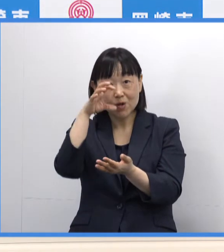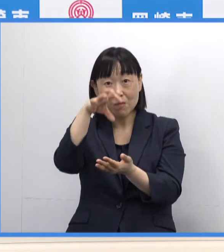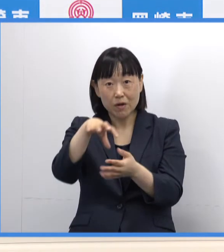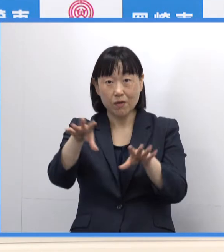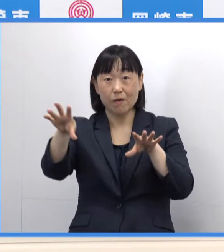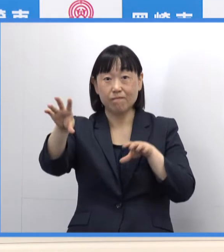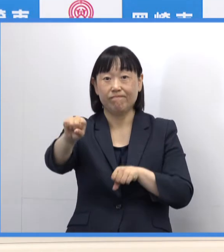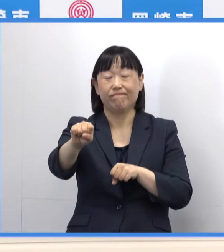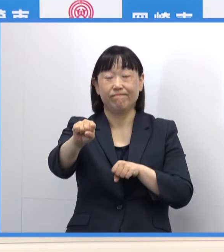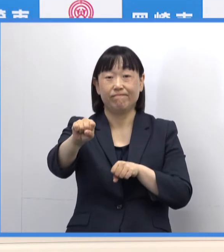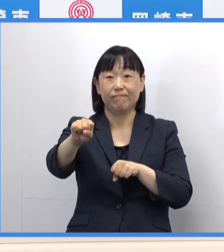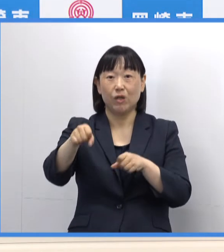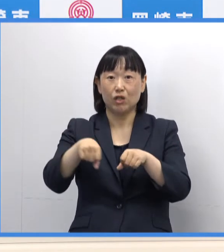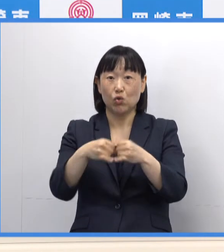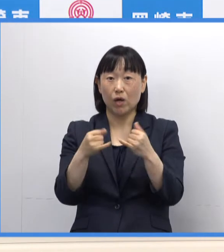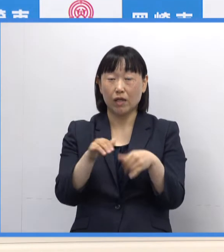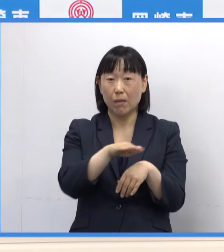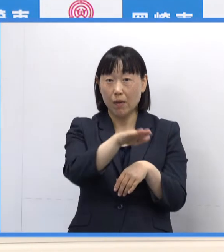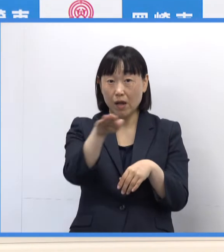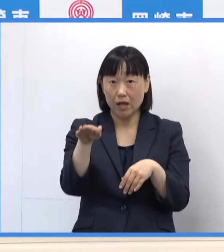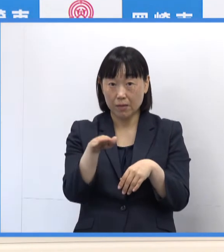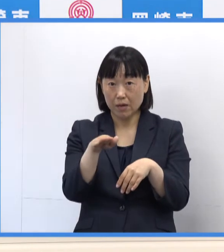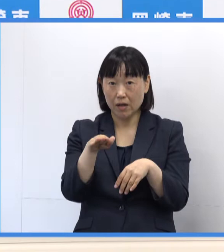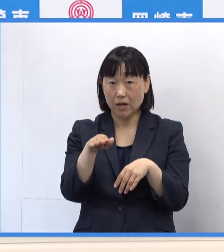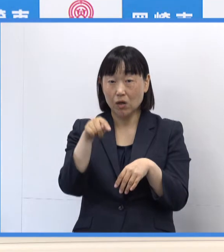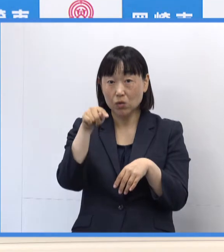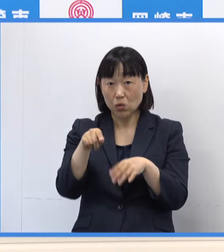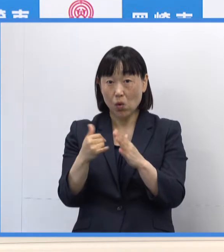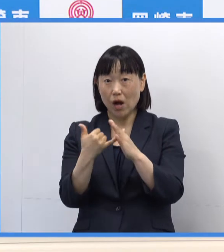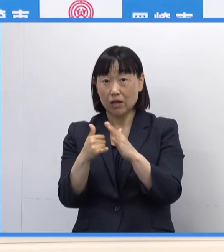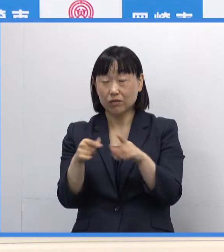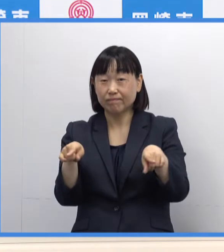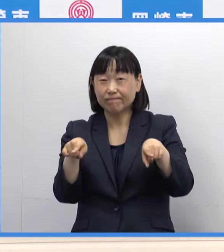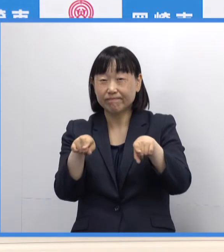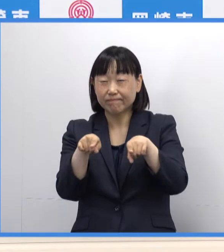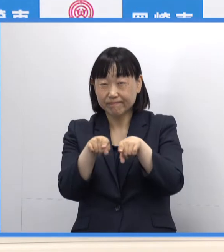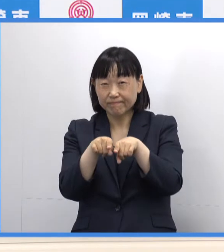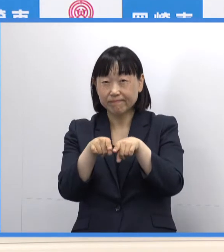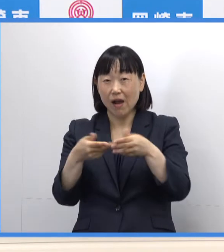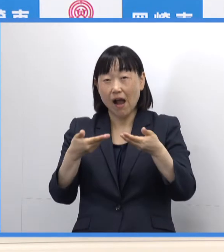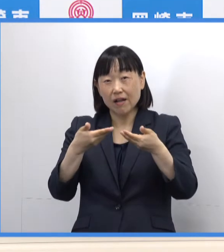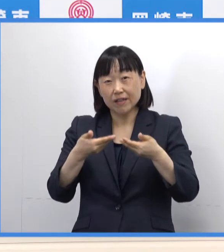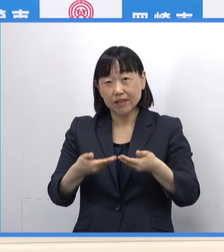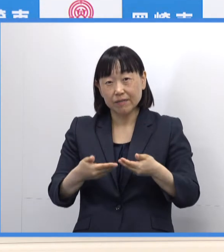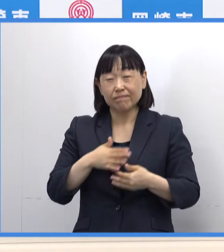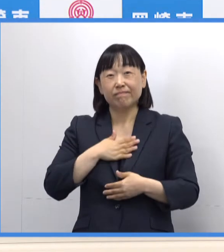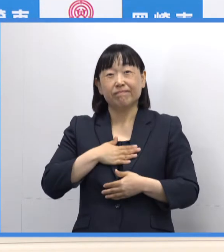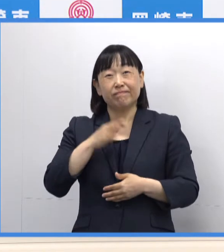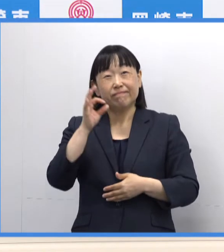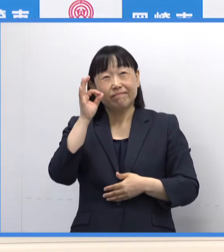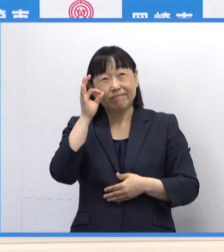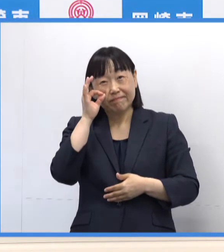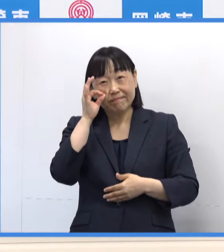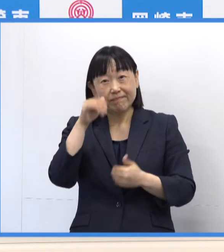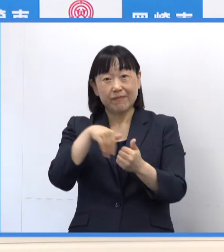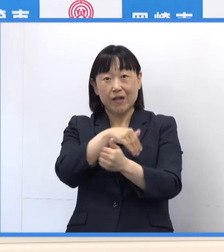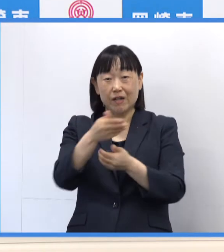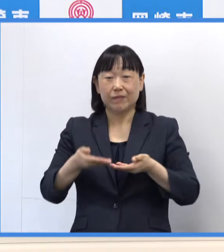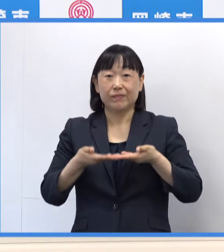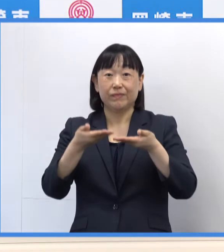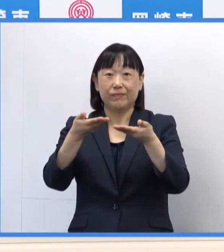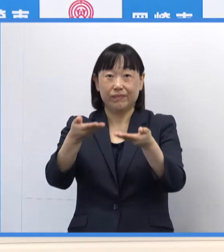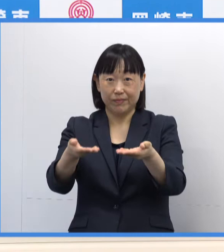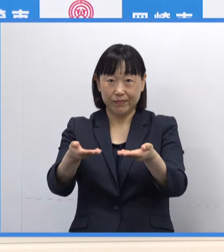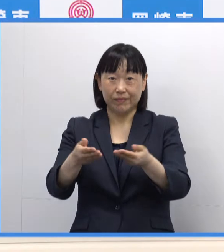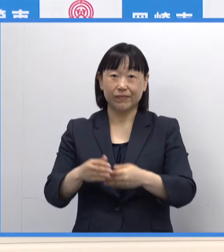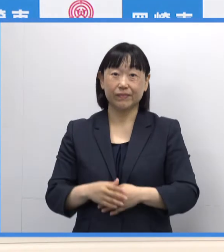を確保して、障害をお持ちの方とそのご家族の皆様に安全快適な環境を提供